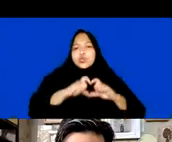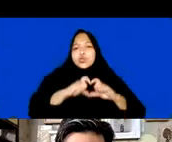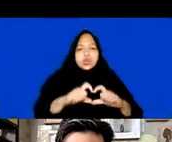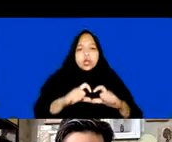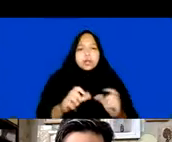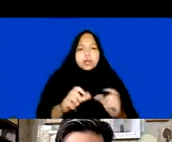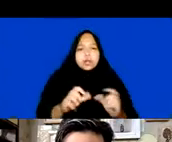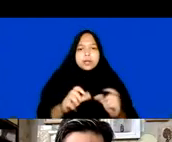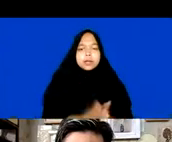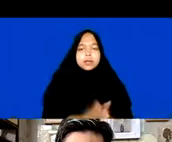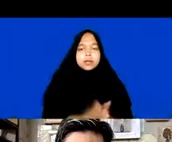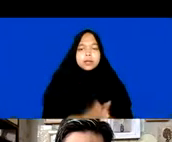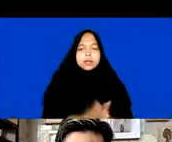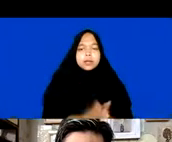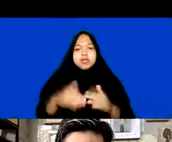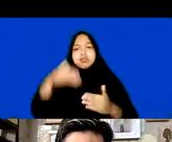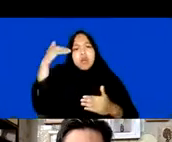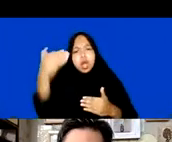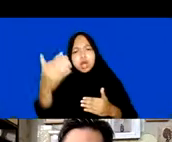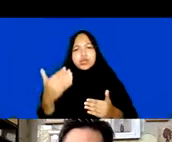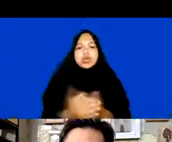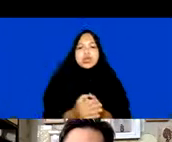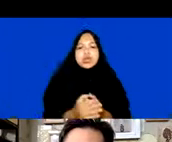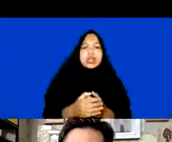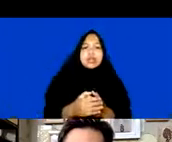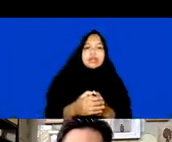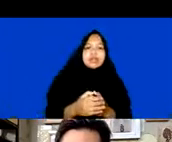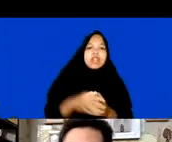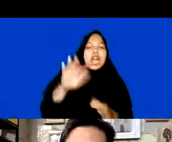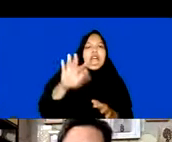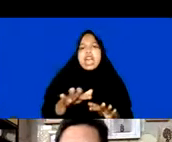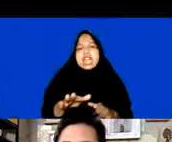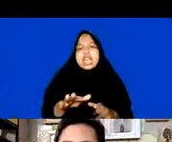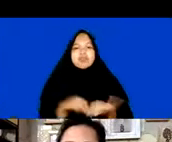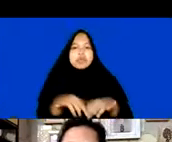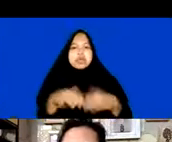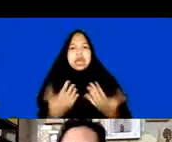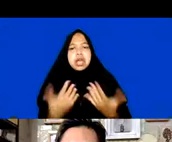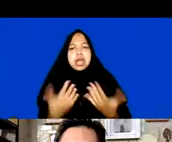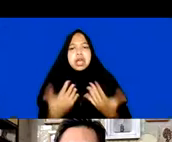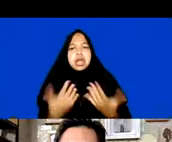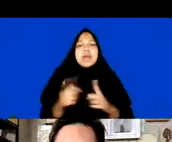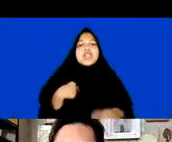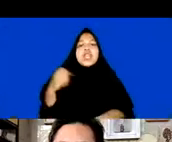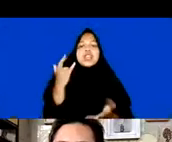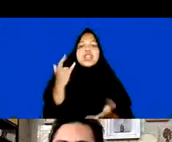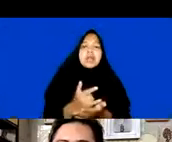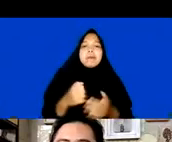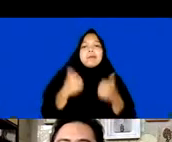keadaannya harus seperti apa, saya tetap bisa survive gitu. Karena emang dari awalnya saya